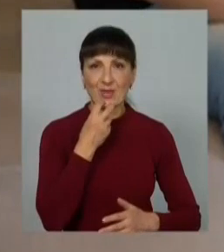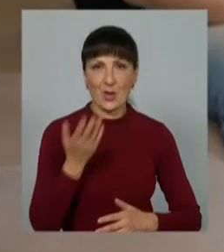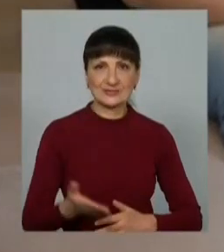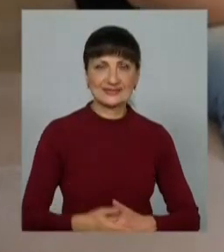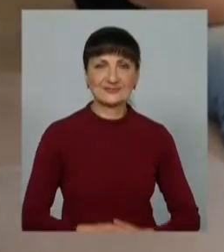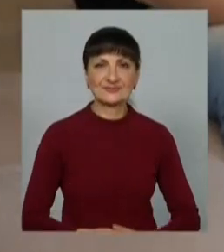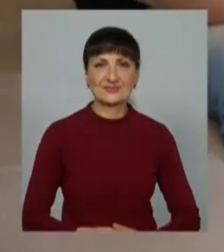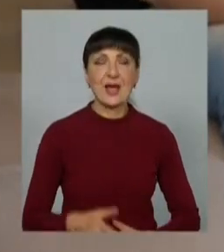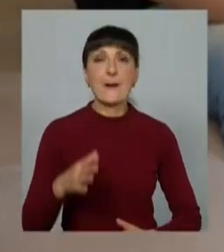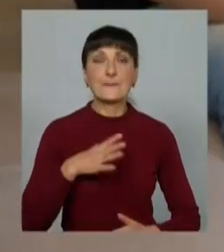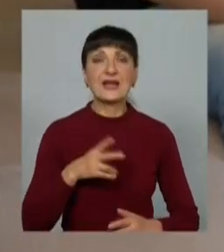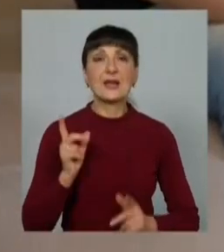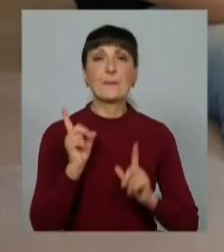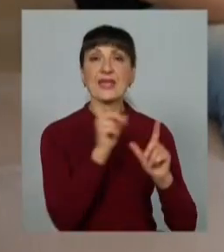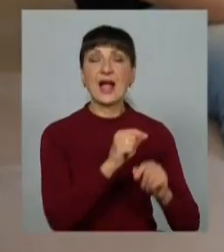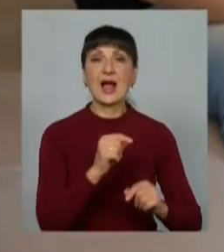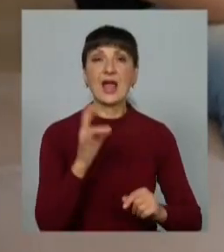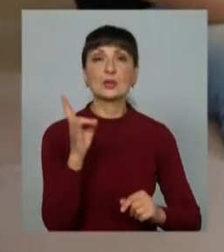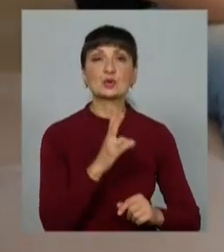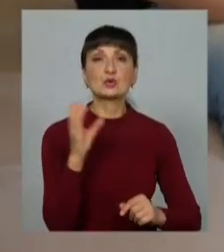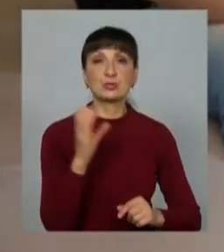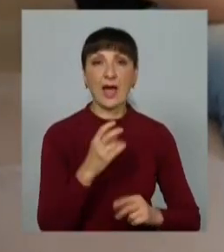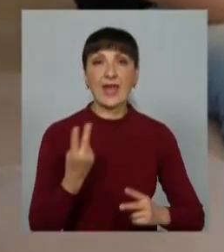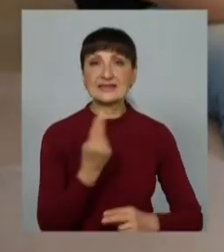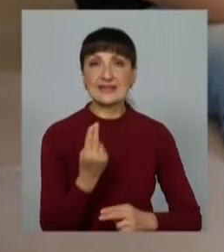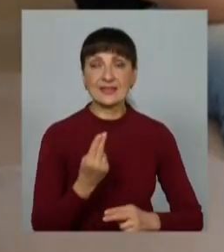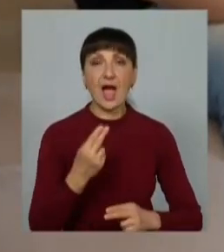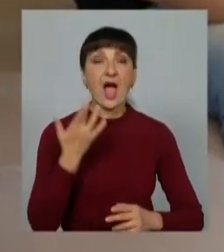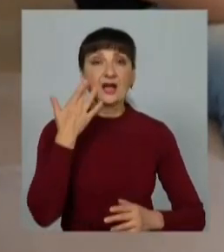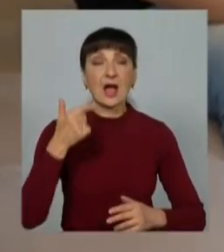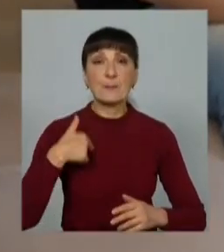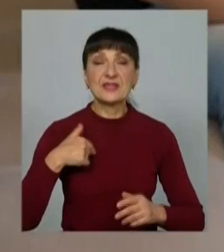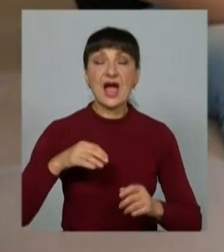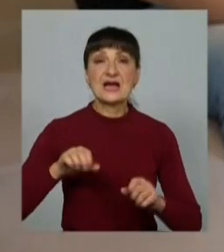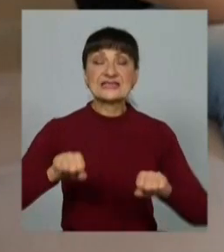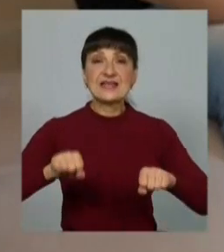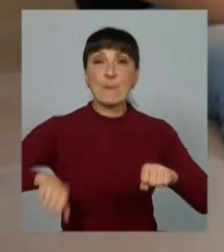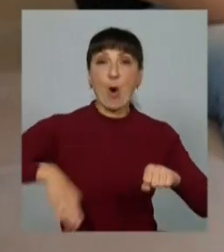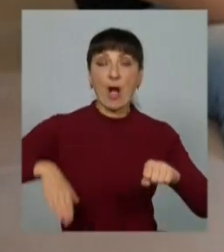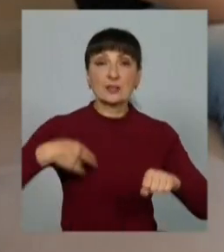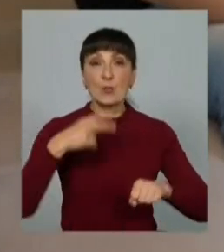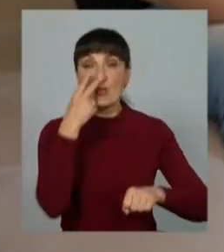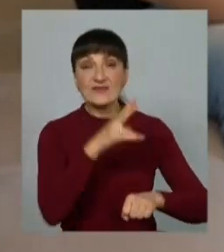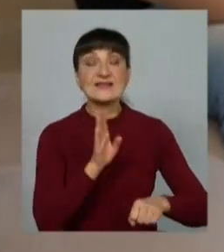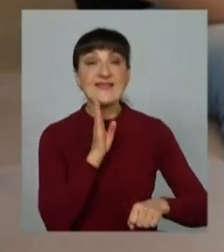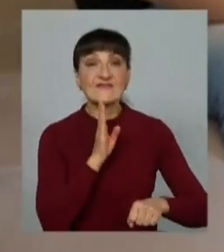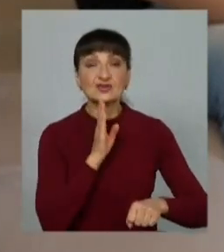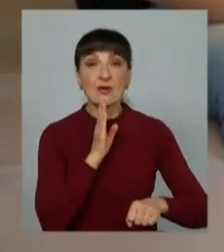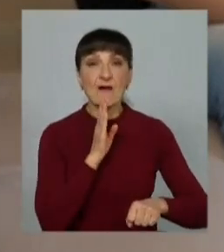Мы были в Астане, и когда ездили на самокатах, мы не заметили, как девочка увидела нас